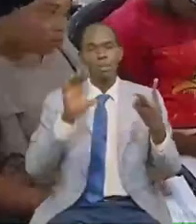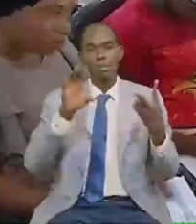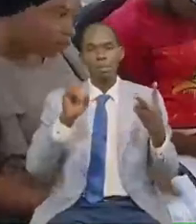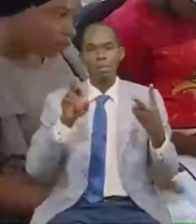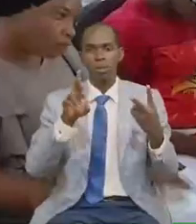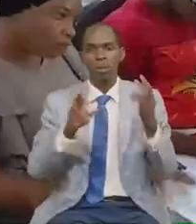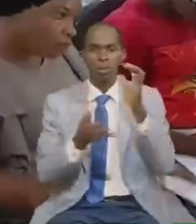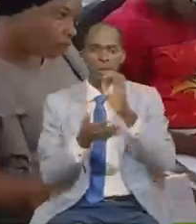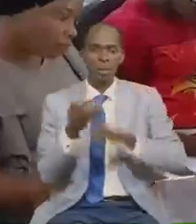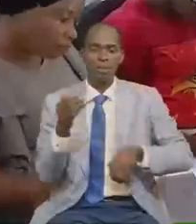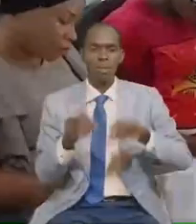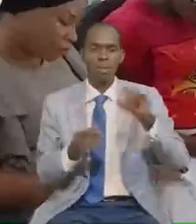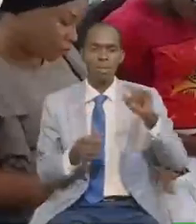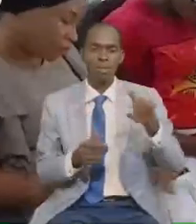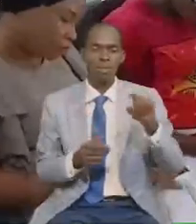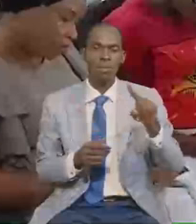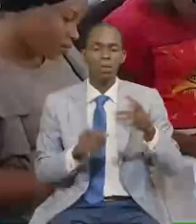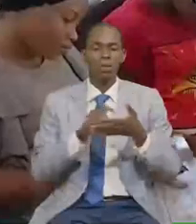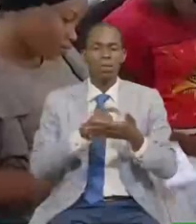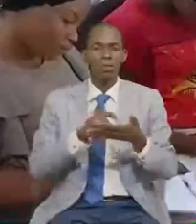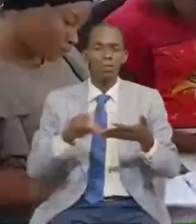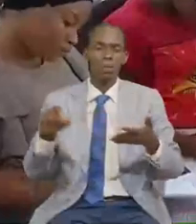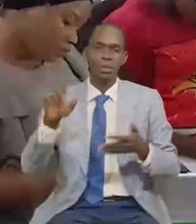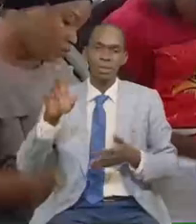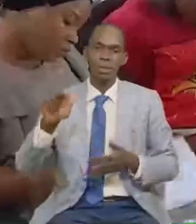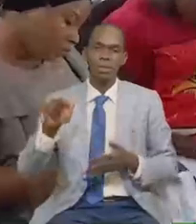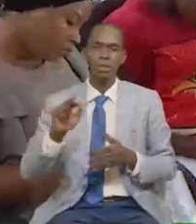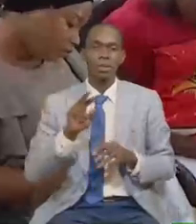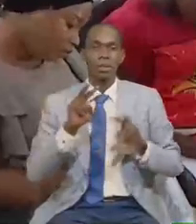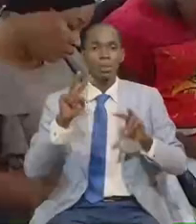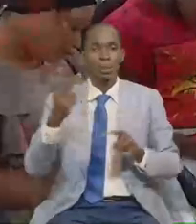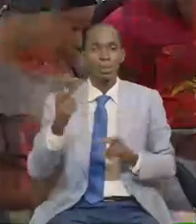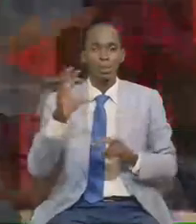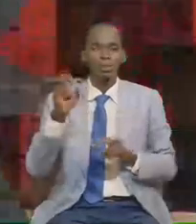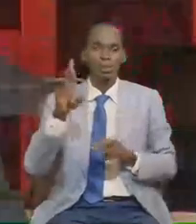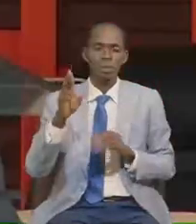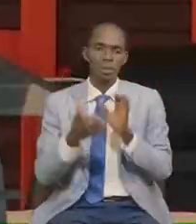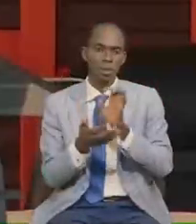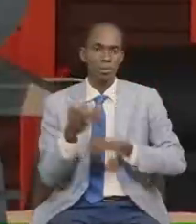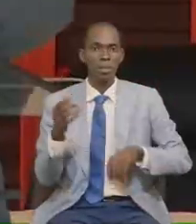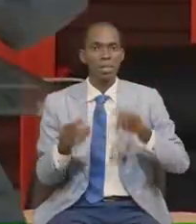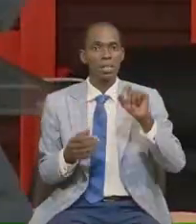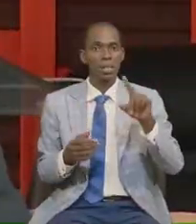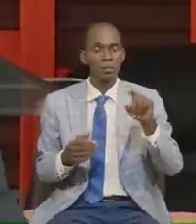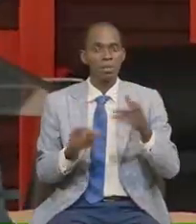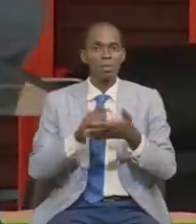chapitre 11, verset 13. 2 Corinthiens, chapitre